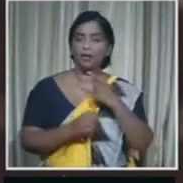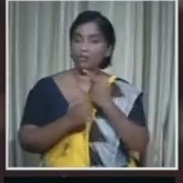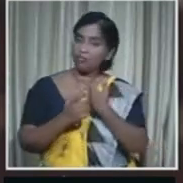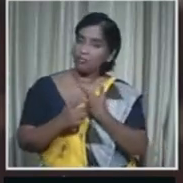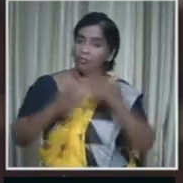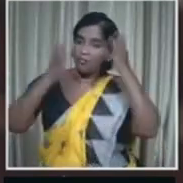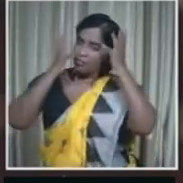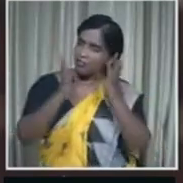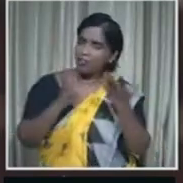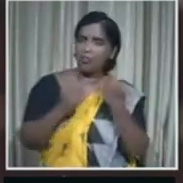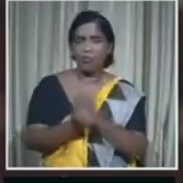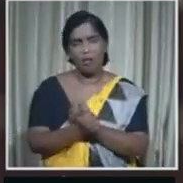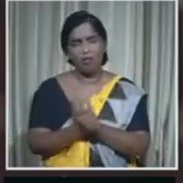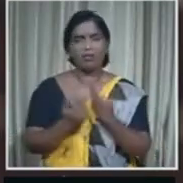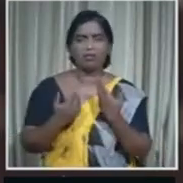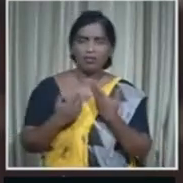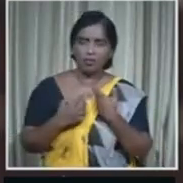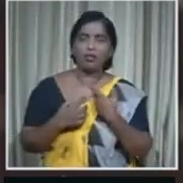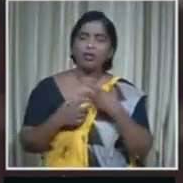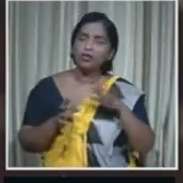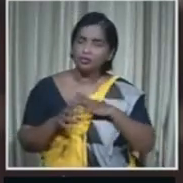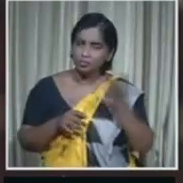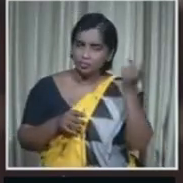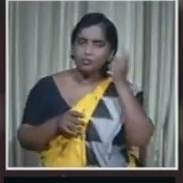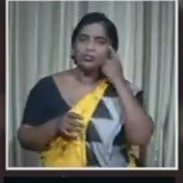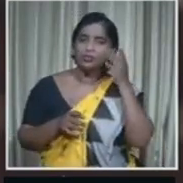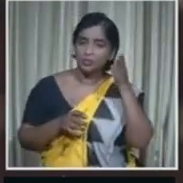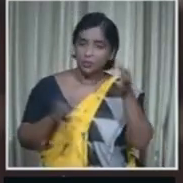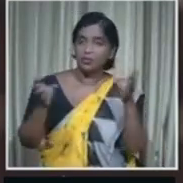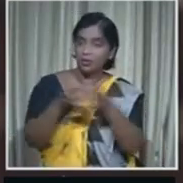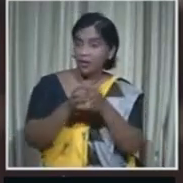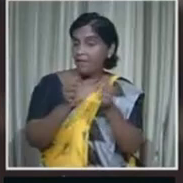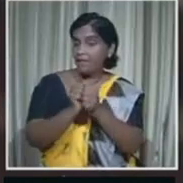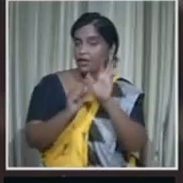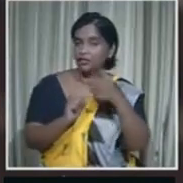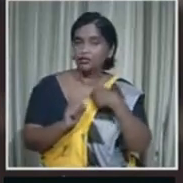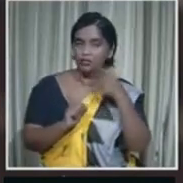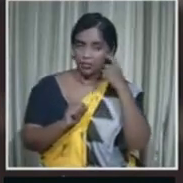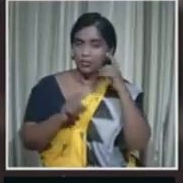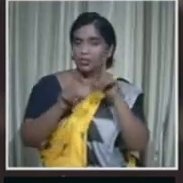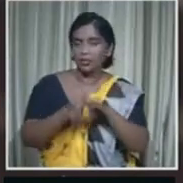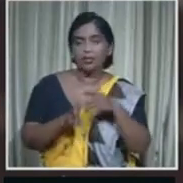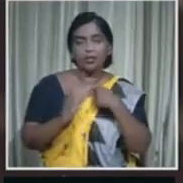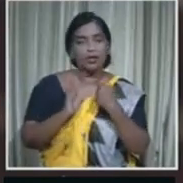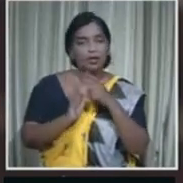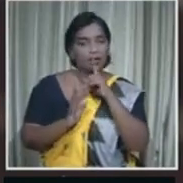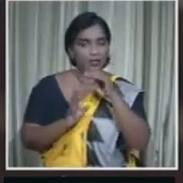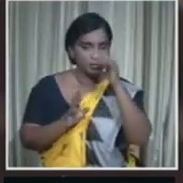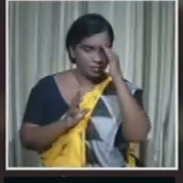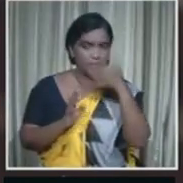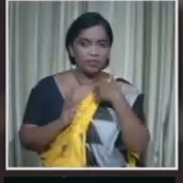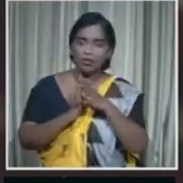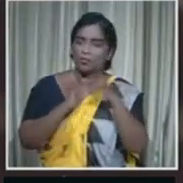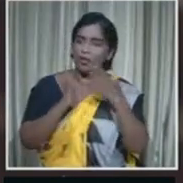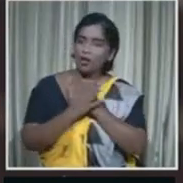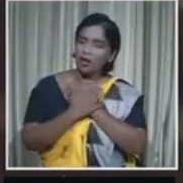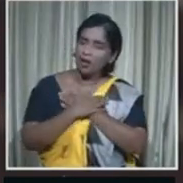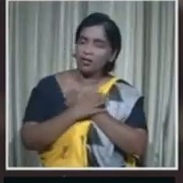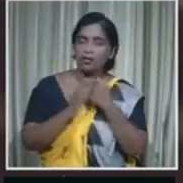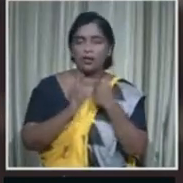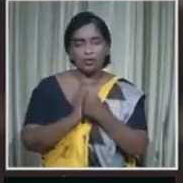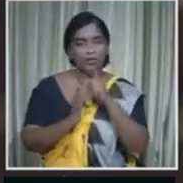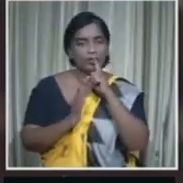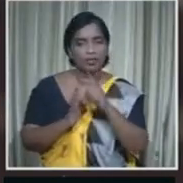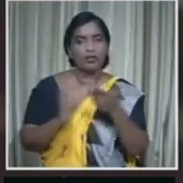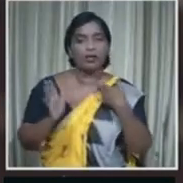හෙල්මට් තියෙනවා. ආ ඒක අපි දන්නවා. ඔබතුමාලා කටයුතු කරපු ආකාරය. හිංස කරු කතා නැකතුමනි මම බොහොම ආදරෙන් ගෞරවයෙන් ඉල්ලීමක් කරනවා.